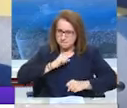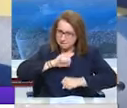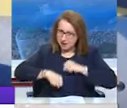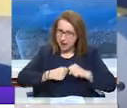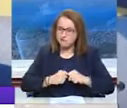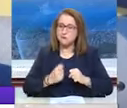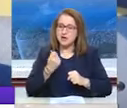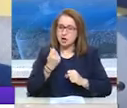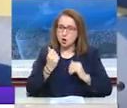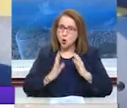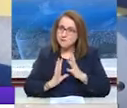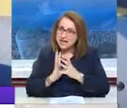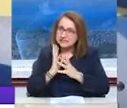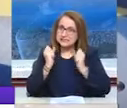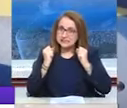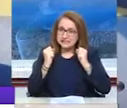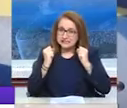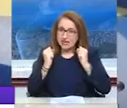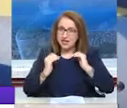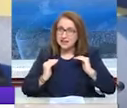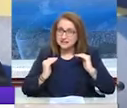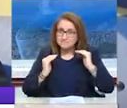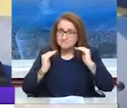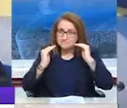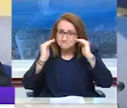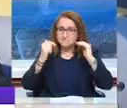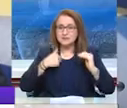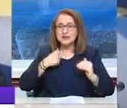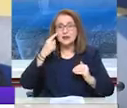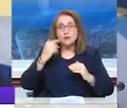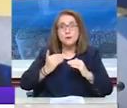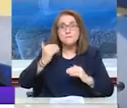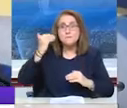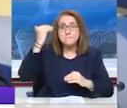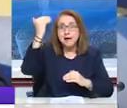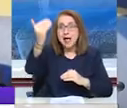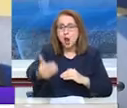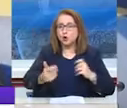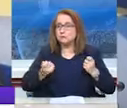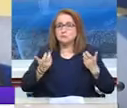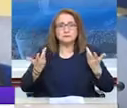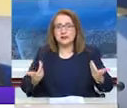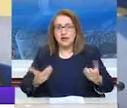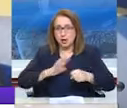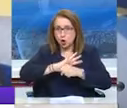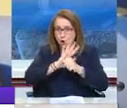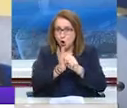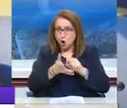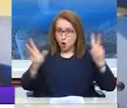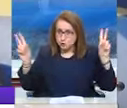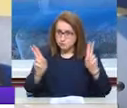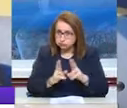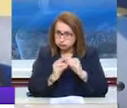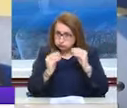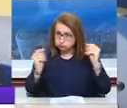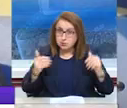ζωντανή με το βλέμμα μας και στην επόμενη μέρα, στην μετακορονοϊό εποχή. Με βάση τα νέα